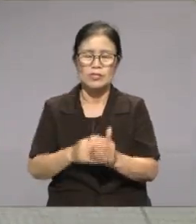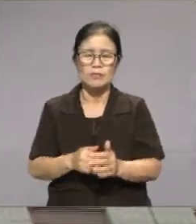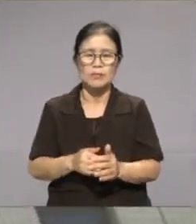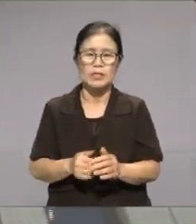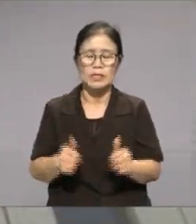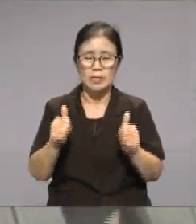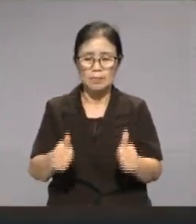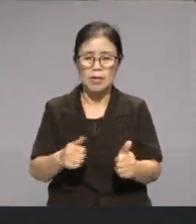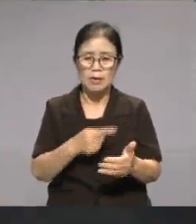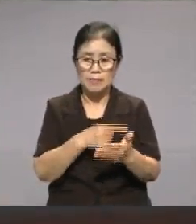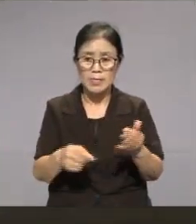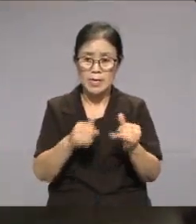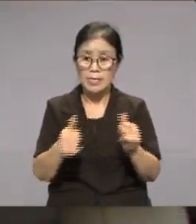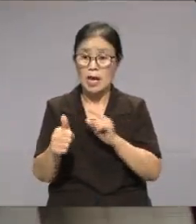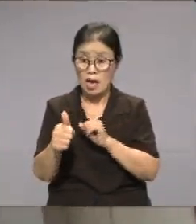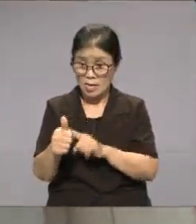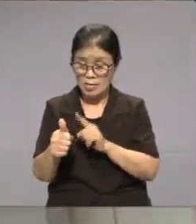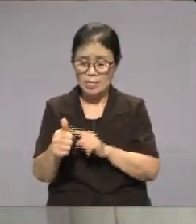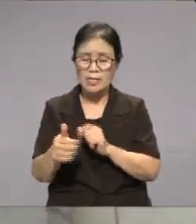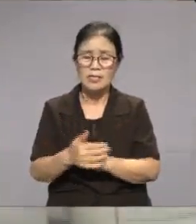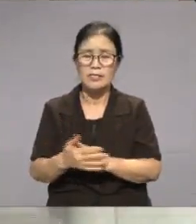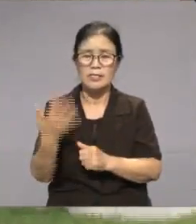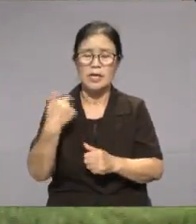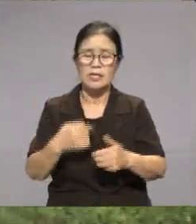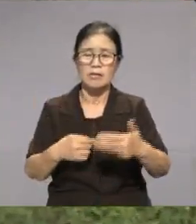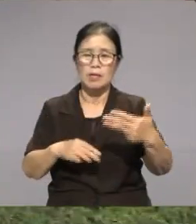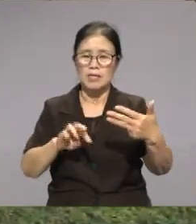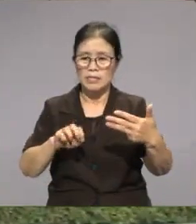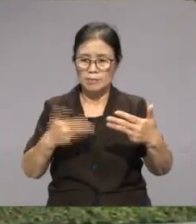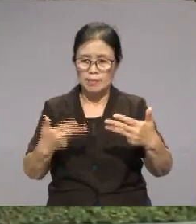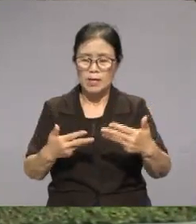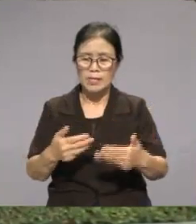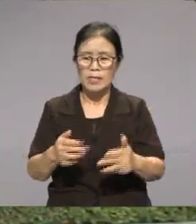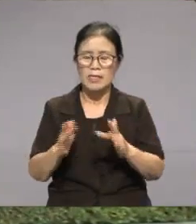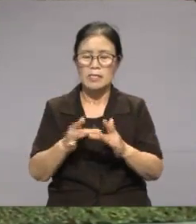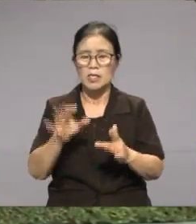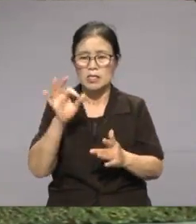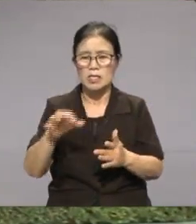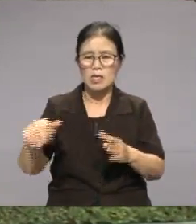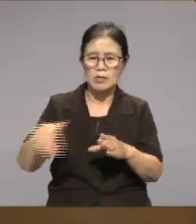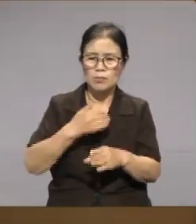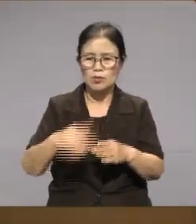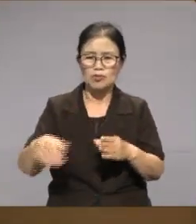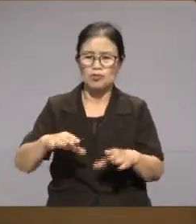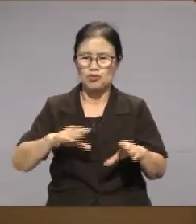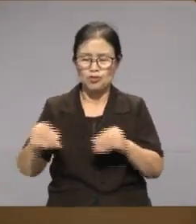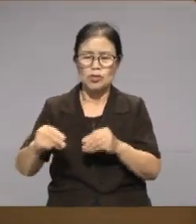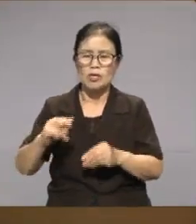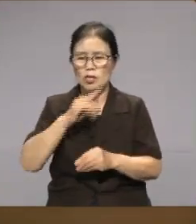해당 재판의 피해자로 알려진 A씨는 지난 28일 가상자산 입출금 중단 혐의로